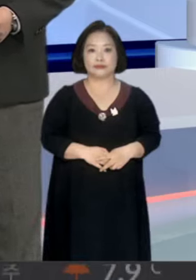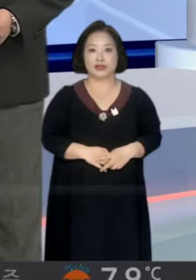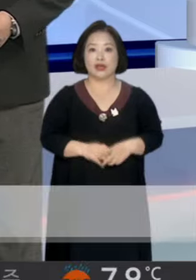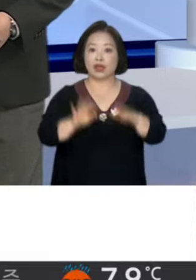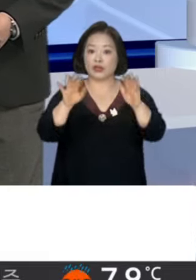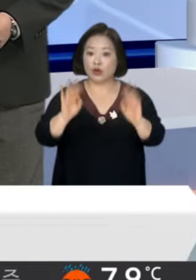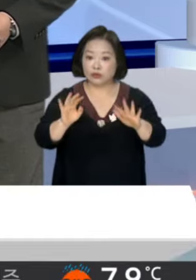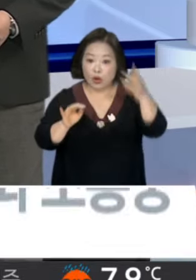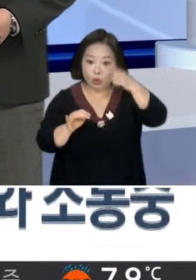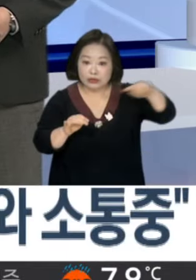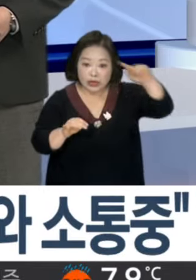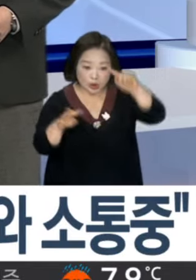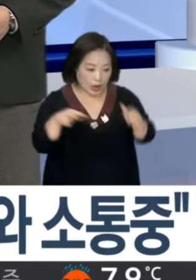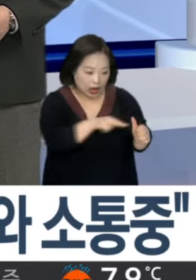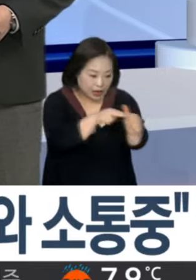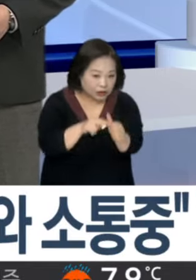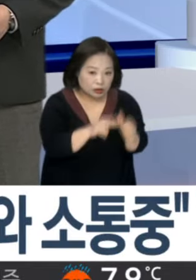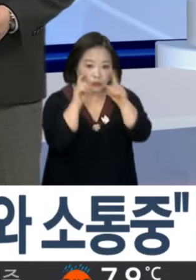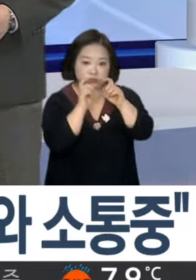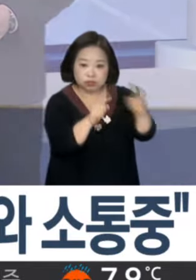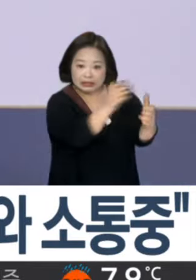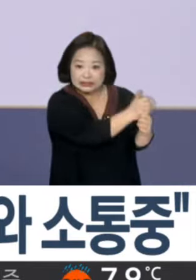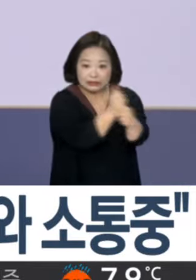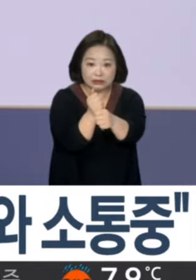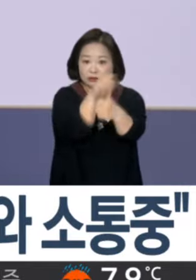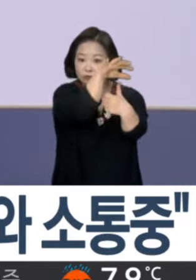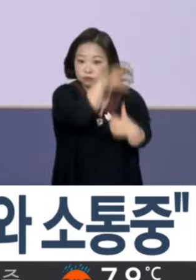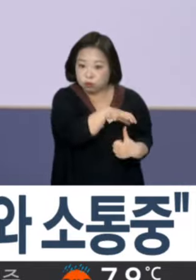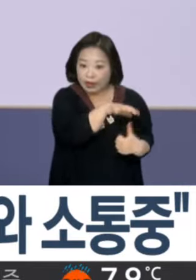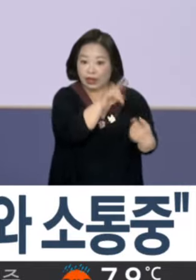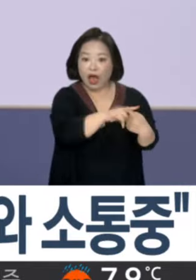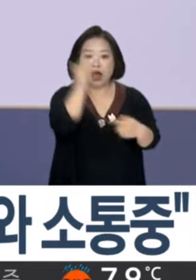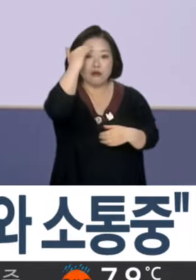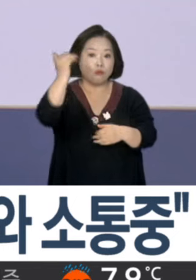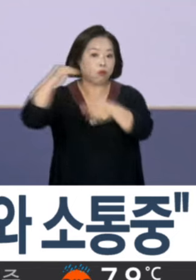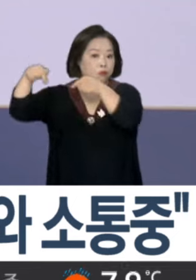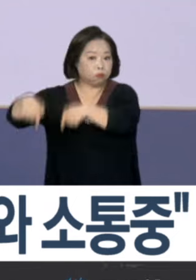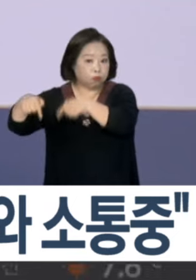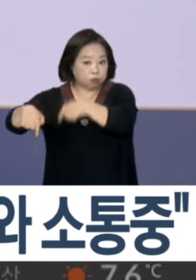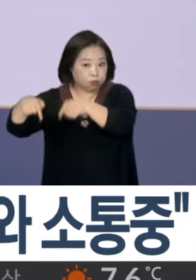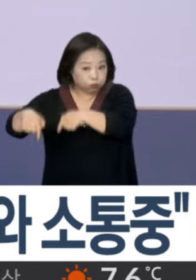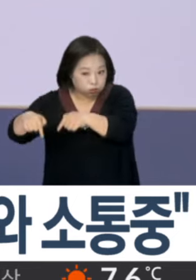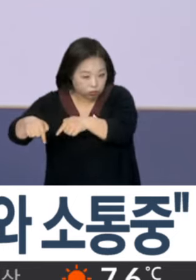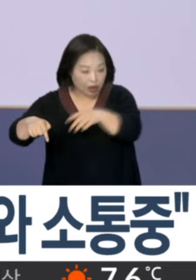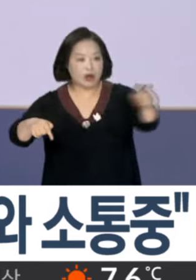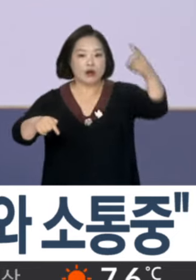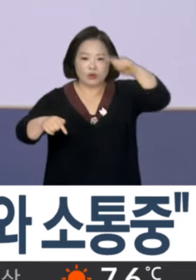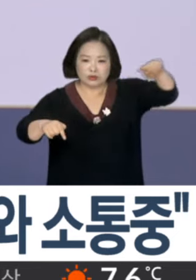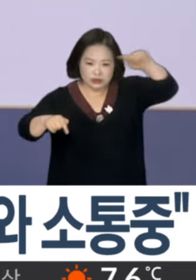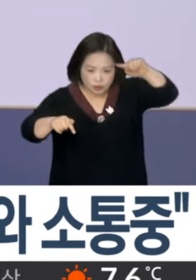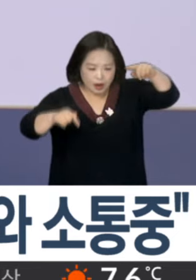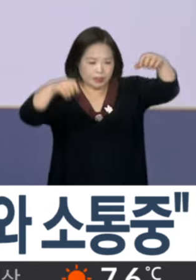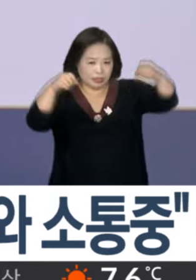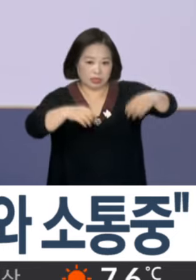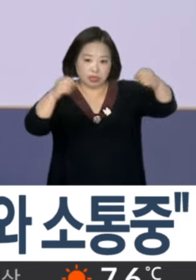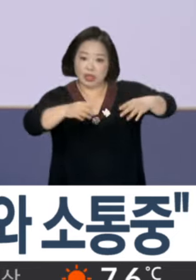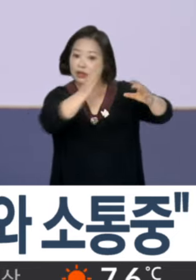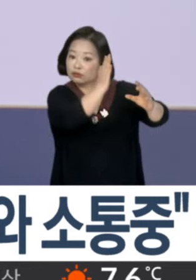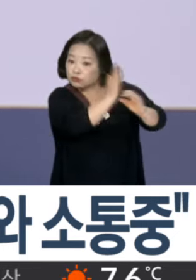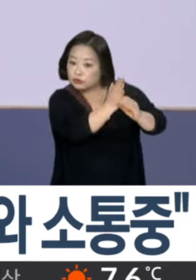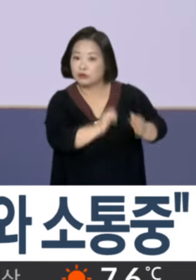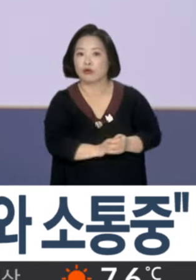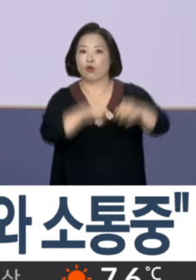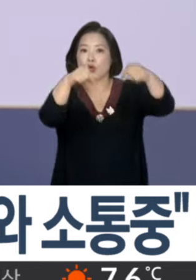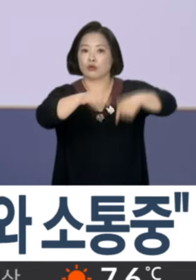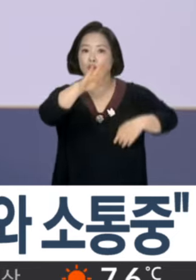이처럼 러시아에서 간첩 혐의로 한국인 한 명이 체포된 것을 넣고 우리 외교부가 러시아 측과 필요한 소통을 하고 있다고 밝혔습니다